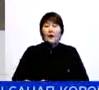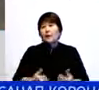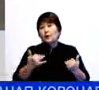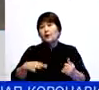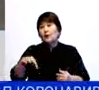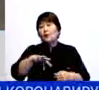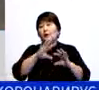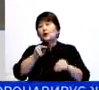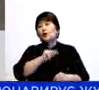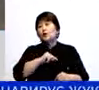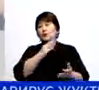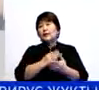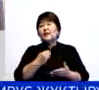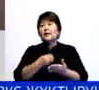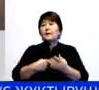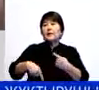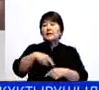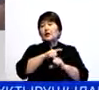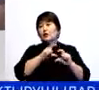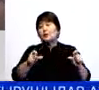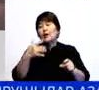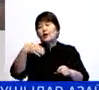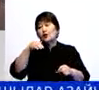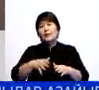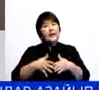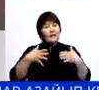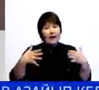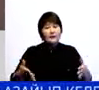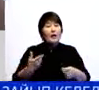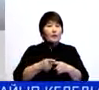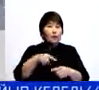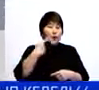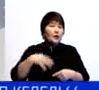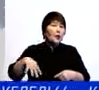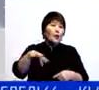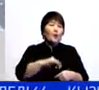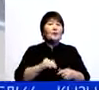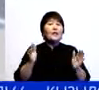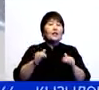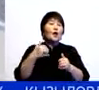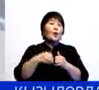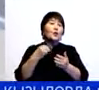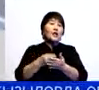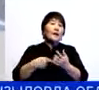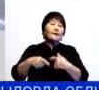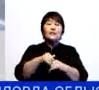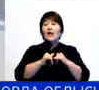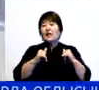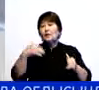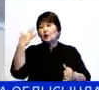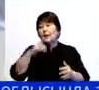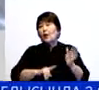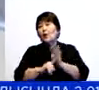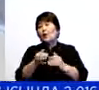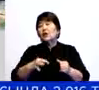Бүгінде облыс бойынша жұмыс істеп тұрған бизнес субъектілерінің саны 50 мыңнан асып жығылады. Атап өтетін жайт, өңірдегі шағын және орта бизнесті дамыту мақсатында